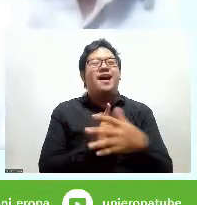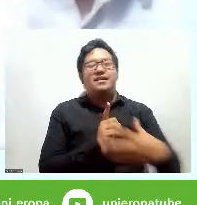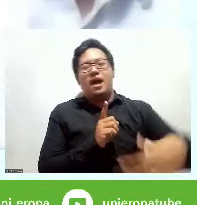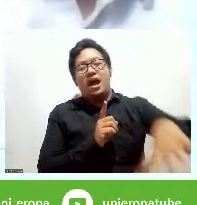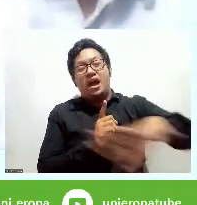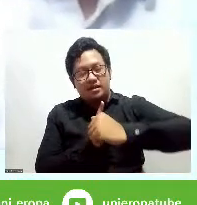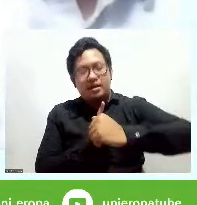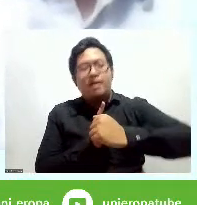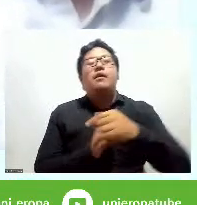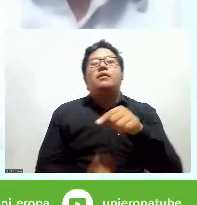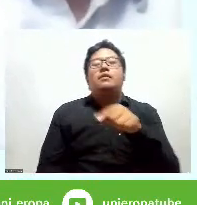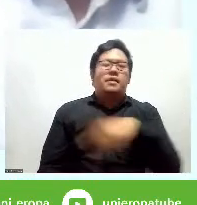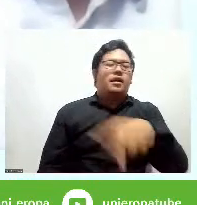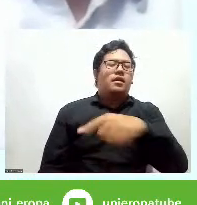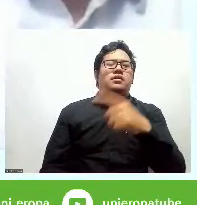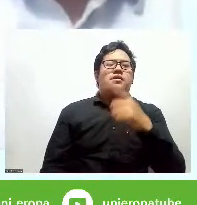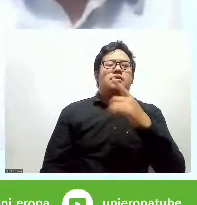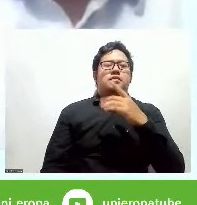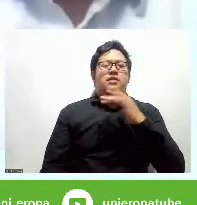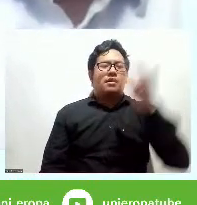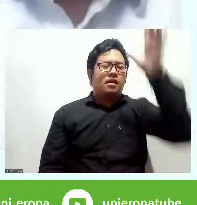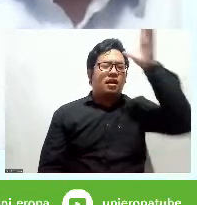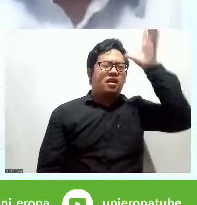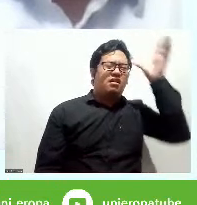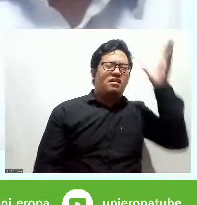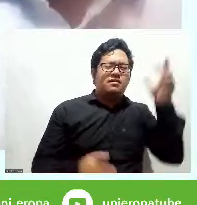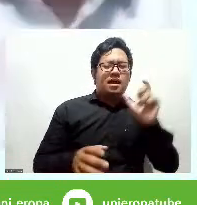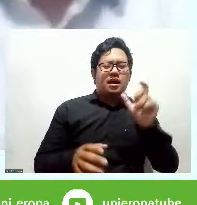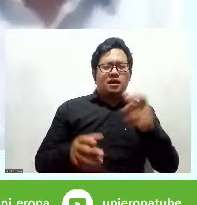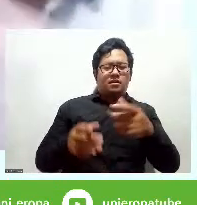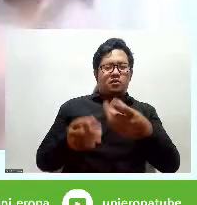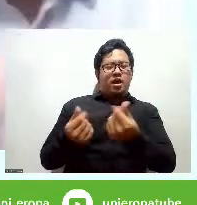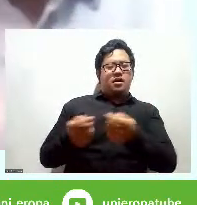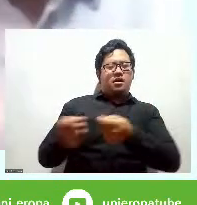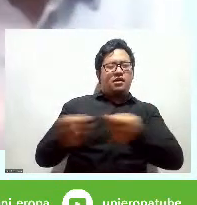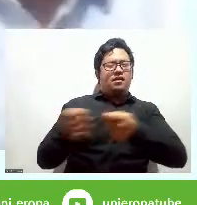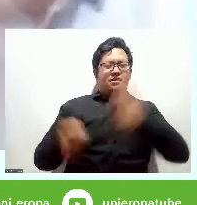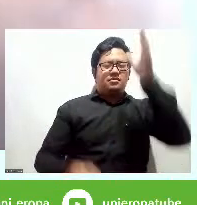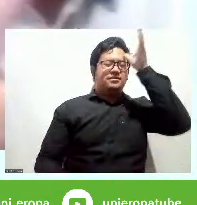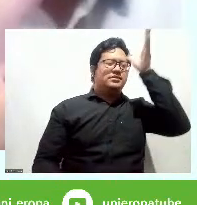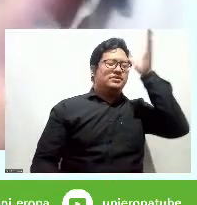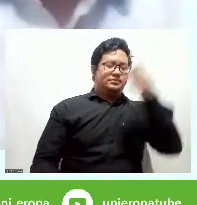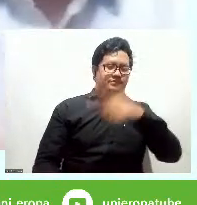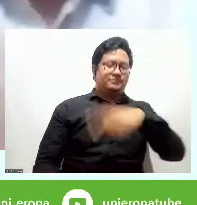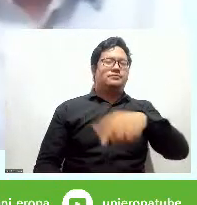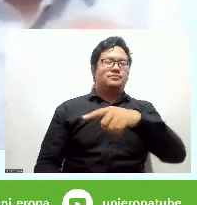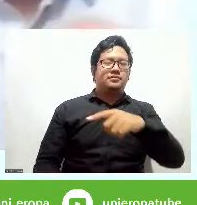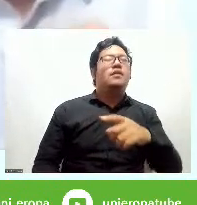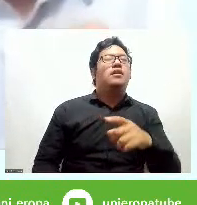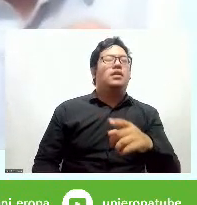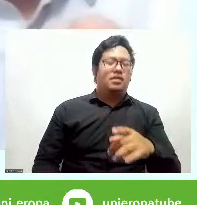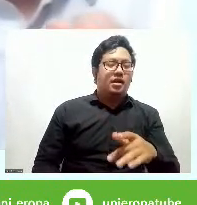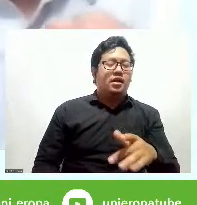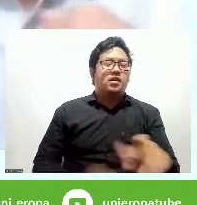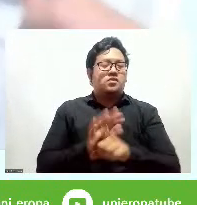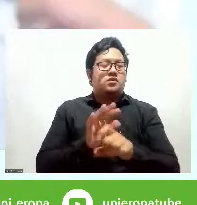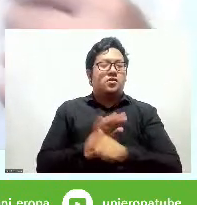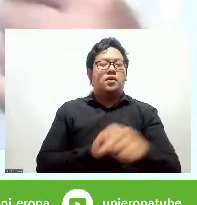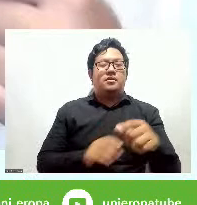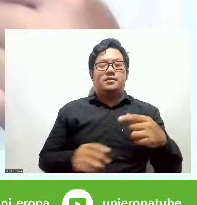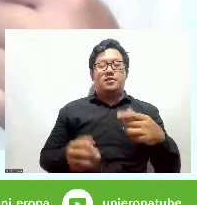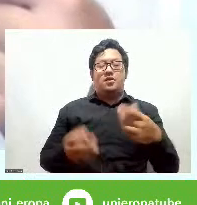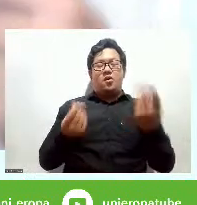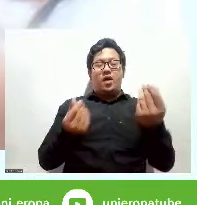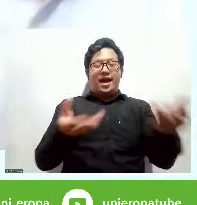punya pengetahuan mengenai pengelolaan keuangannya Jadi kalau lebar misalnya kita dapat uang gitu ya kita akan kemudian